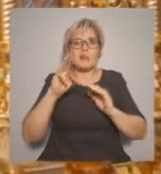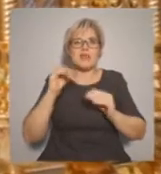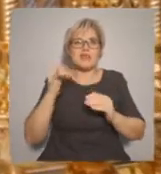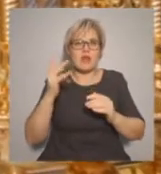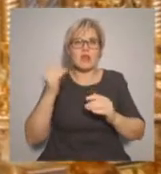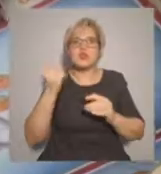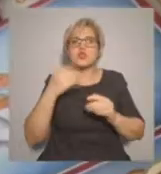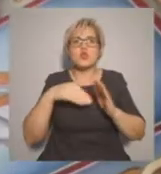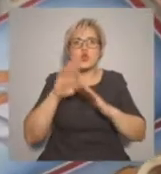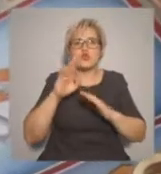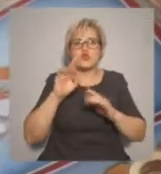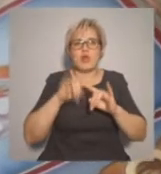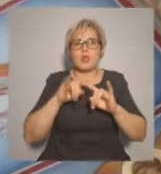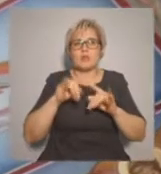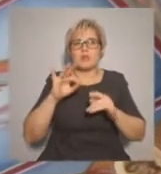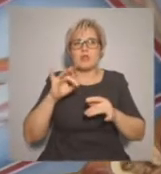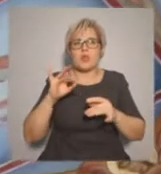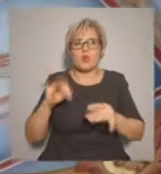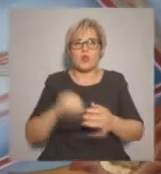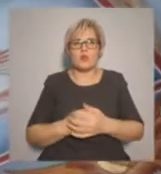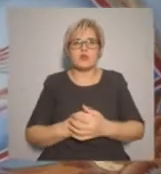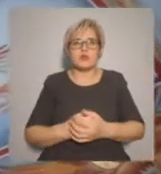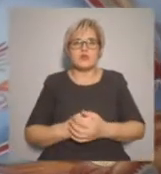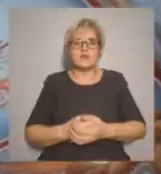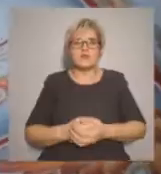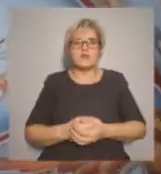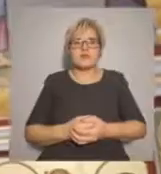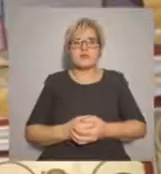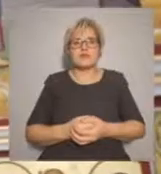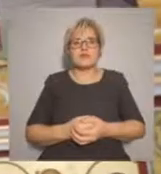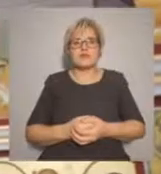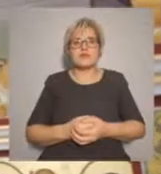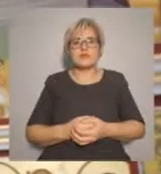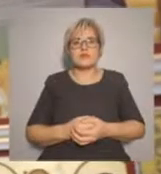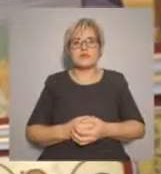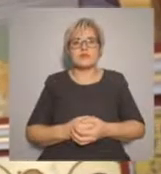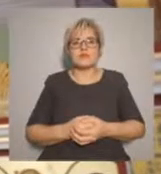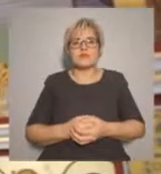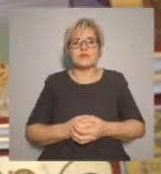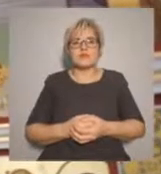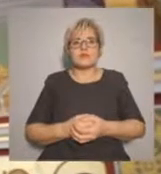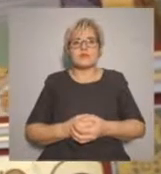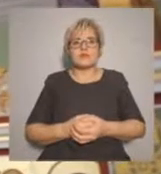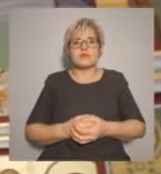Ханты-Мансийской митрополии. За короткий срок успели расписать даже стены и своды алтарной части.